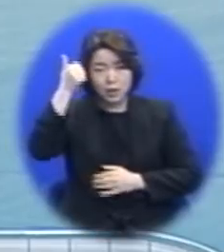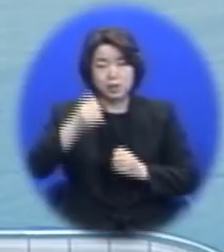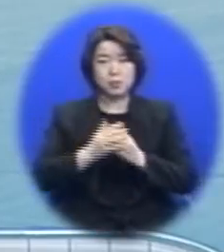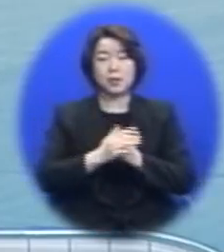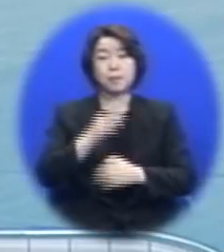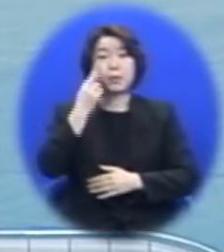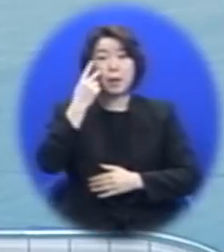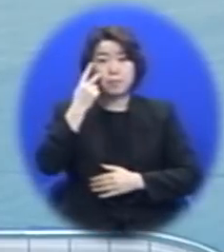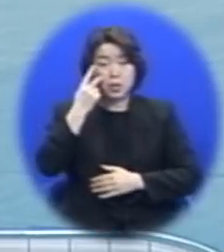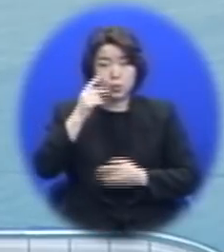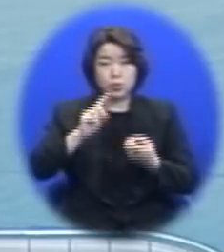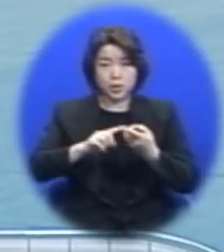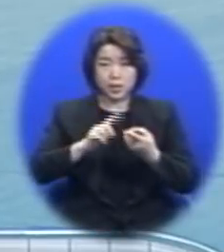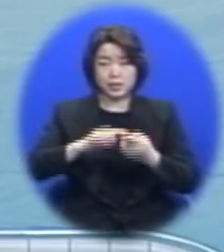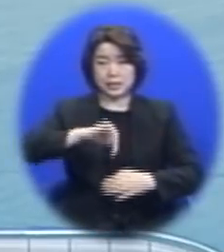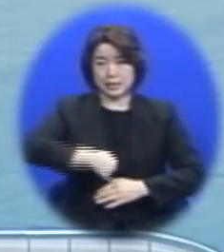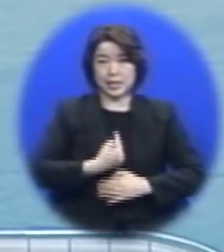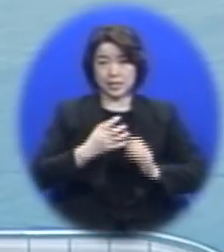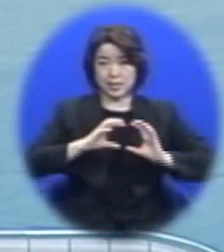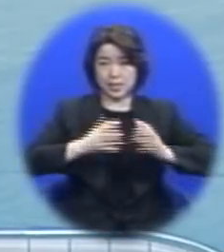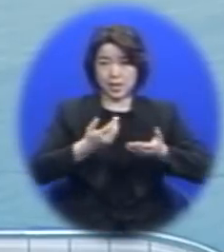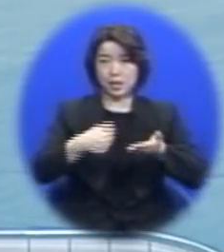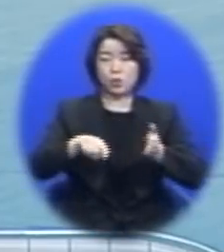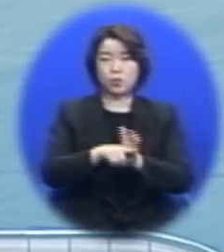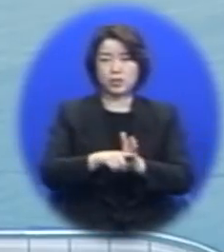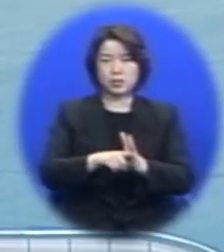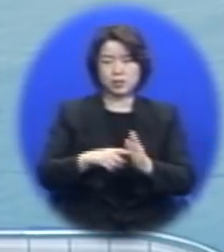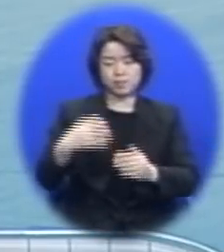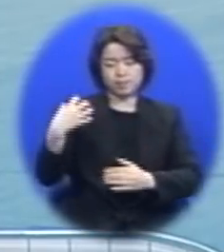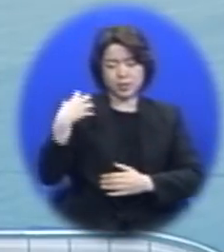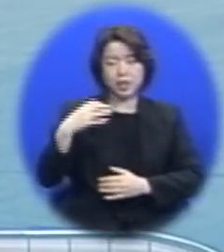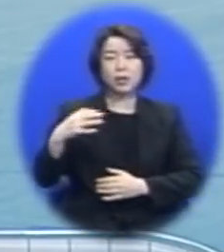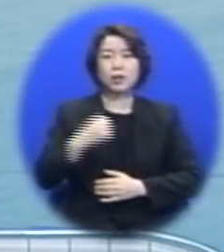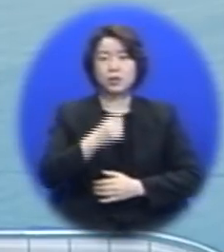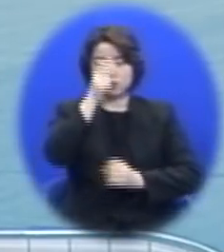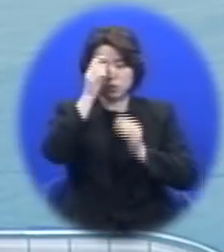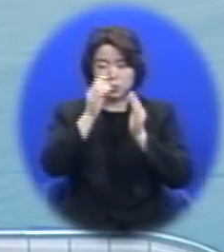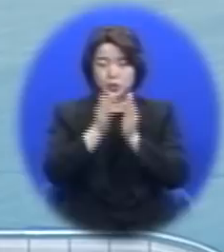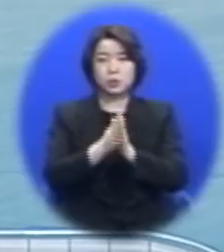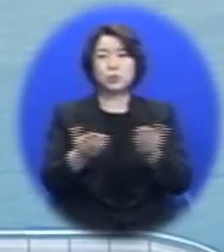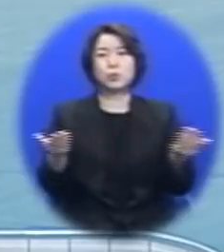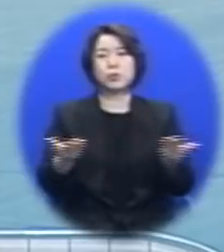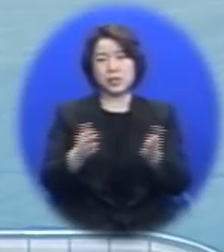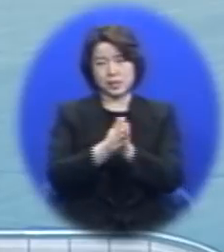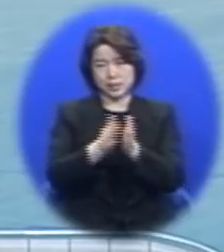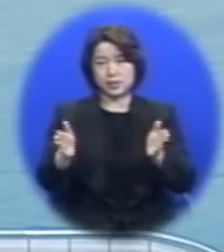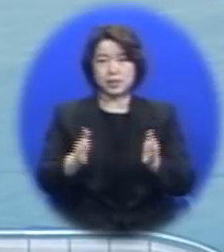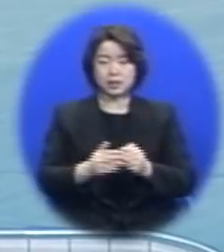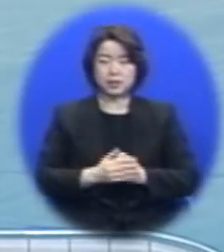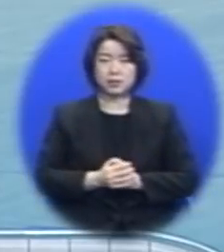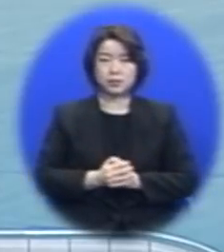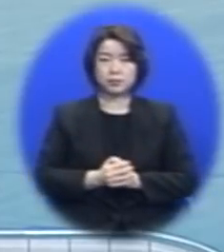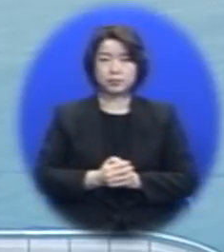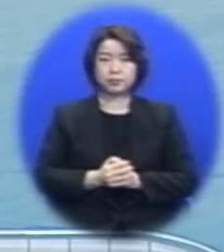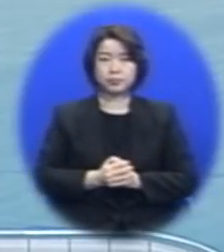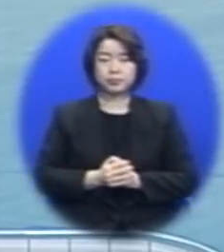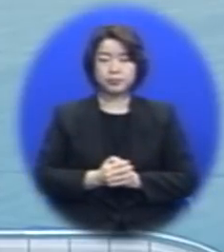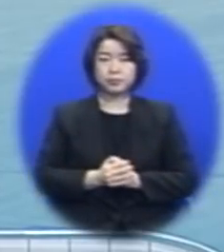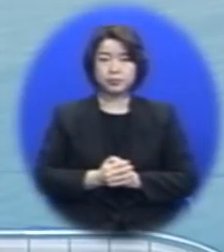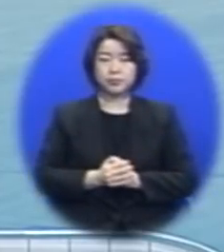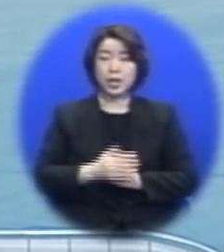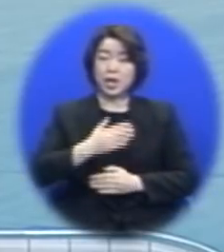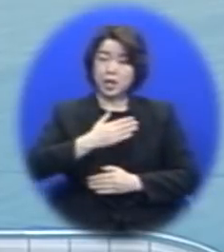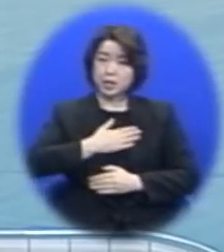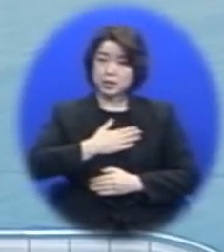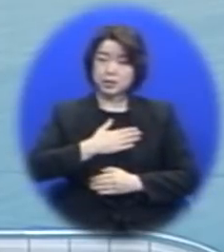미국이라고 하는 자기 나라를 위해서 사명감을 가지고 그렇게 기도 사역을 시작을 했던 거예요.